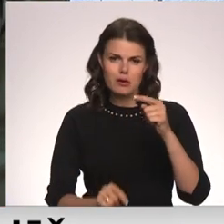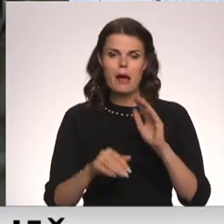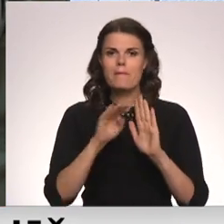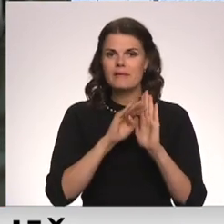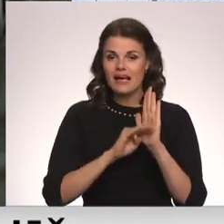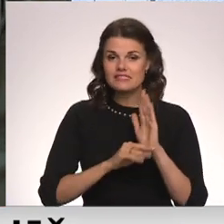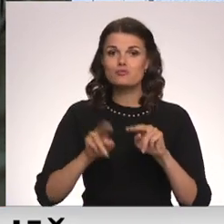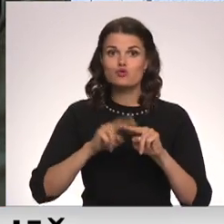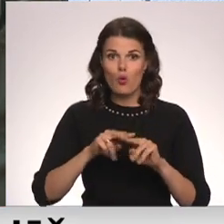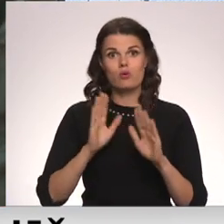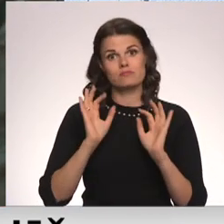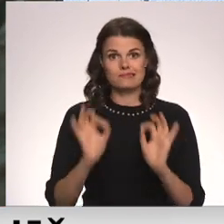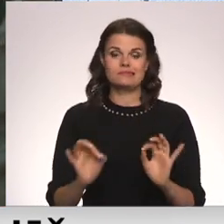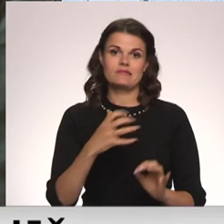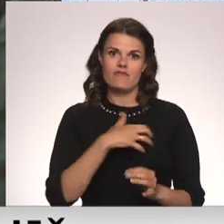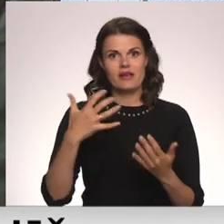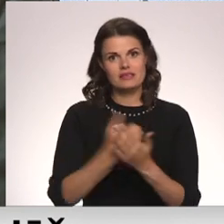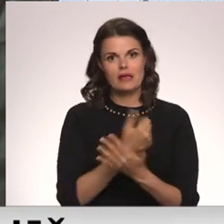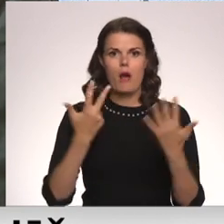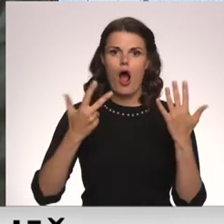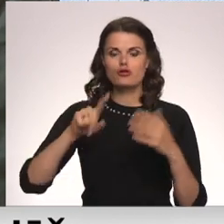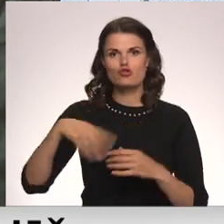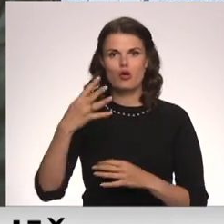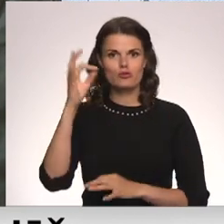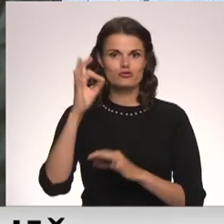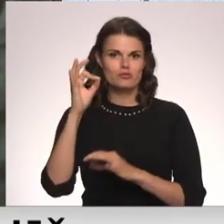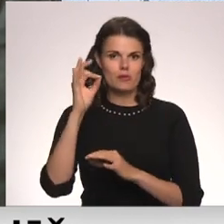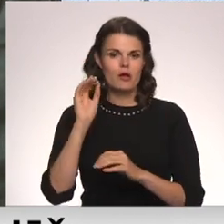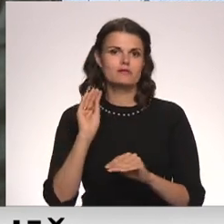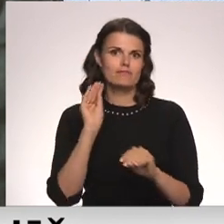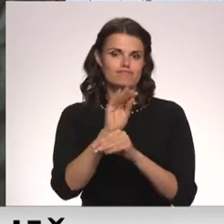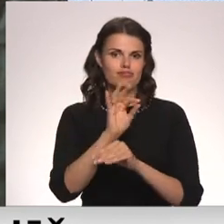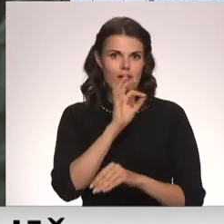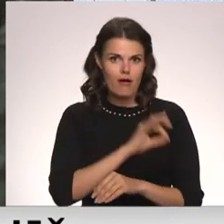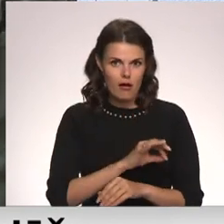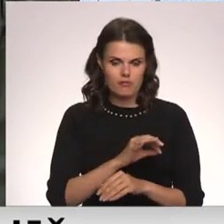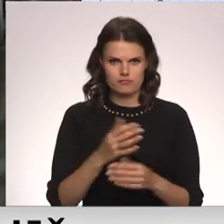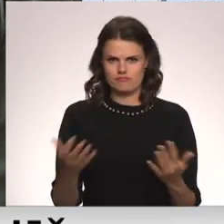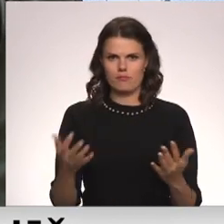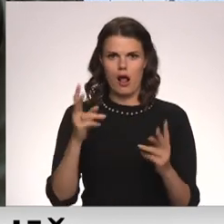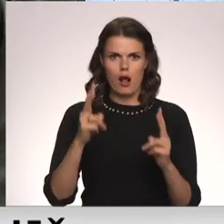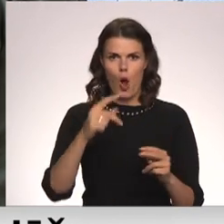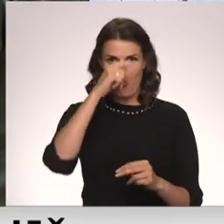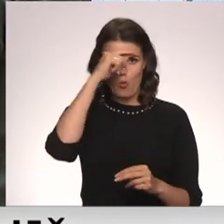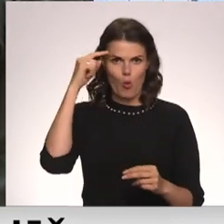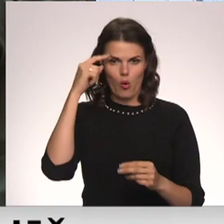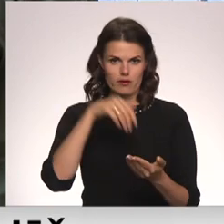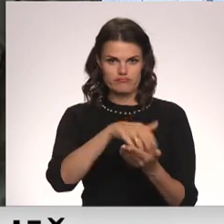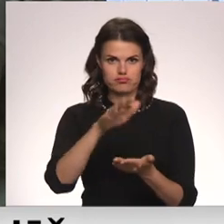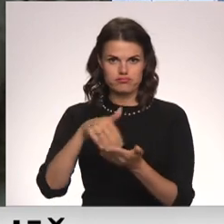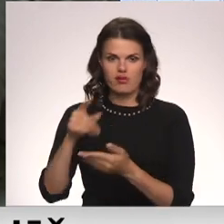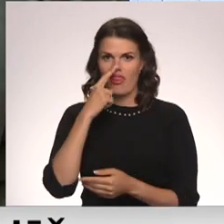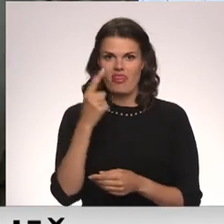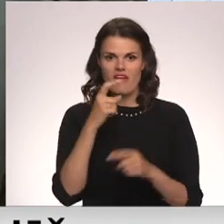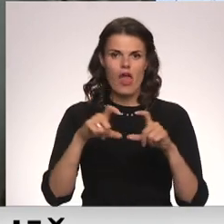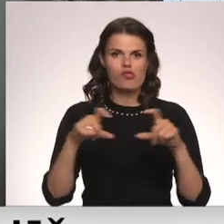iepriekšējās vienošanās būtu saņēmušas pat 8,4% pieauguma finansējumā, ir nostādīts smuļķi. Lomā. Neviena skola nesaņemšot